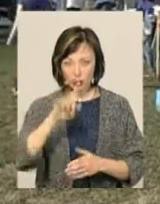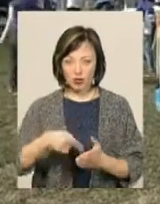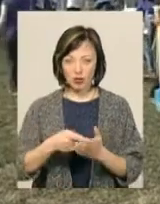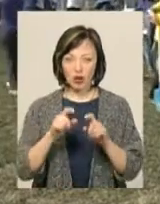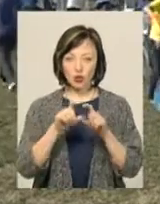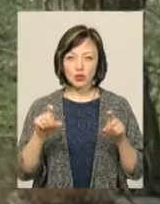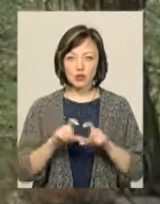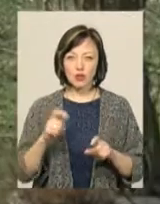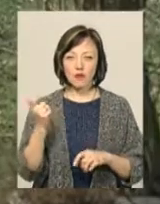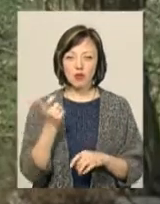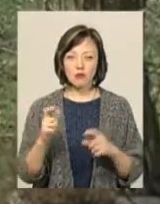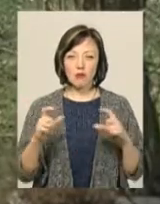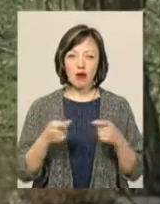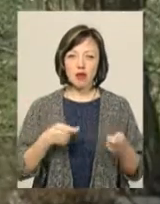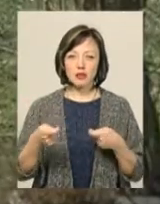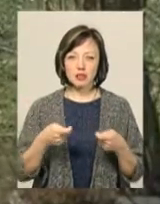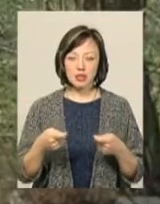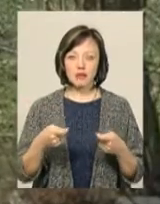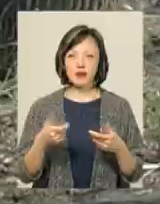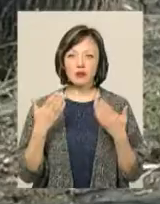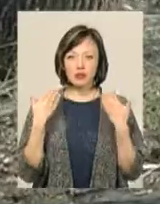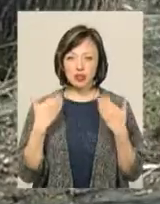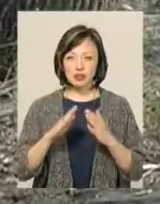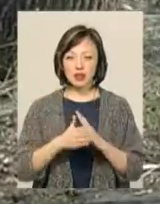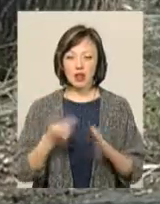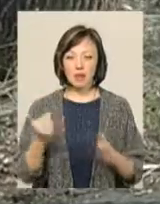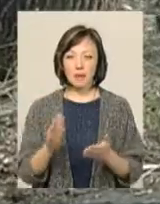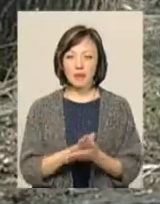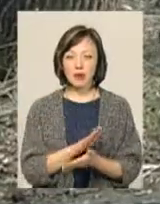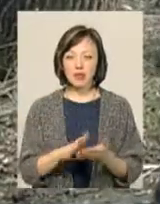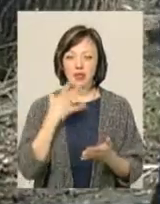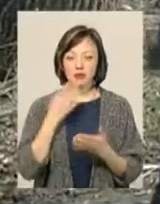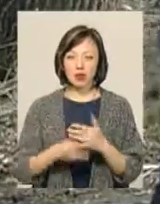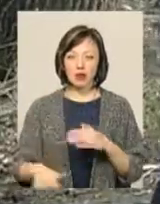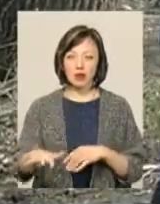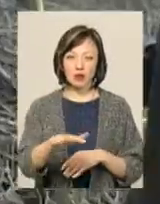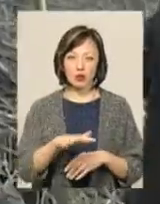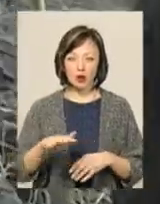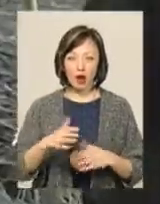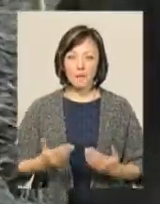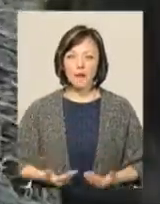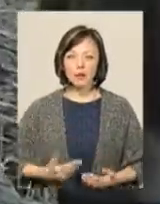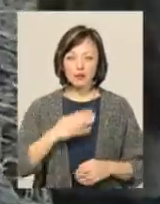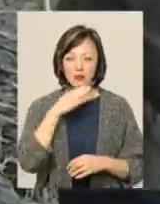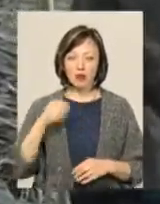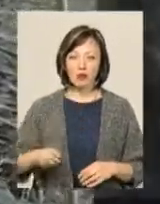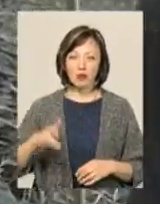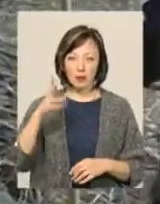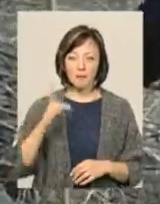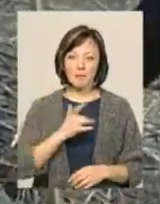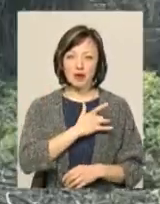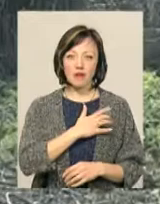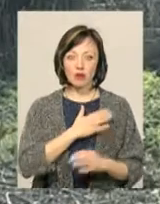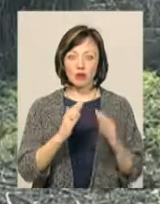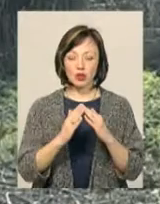комунальних установ, власників магазинів та закладів відпочинку закликають прибрати свої території. А мешканців багатоповерхівок та приватних